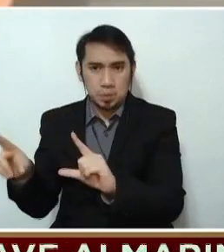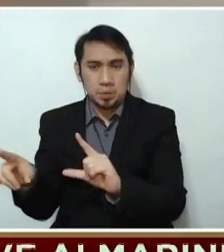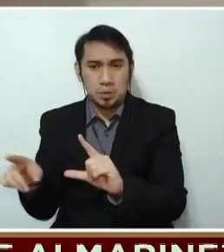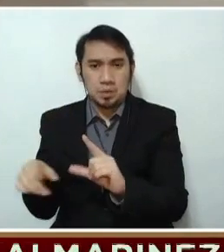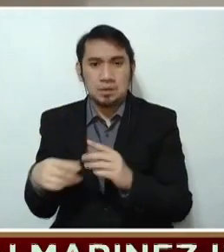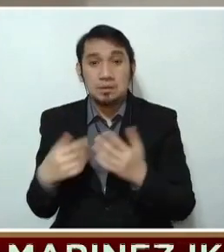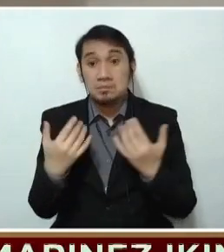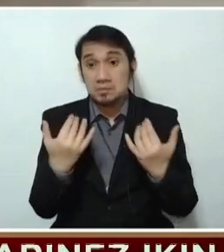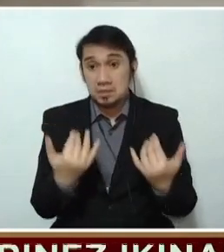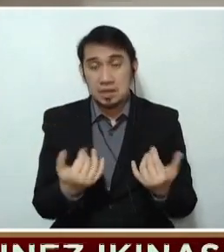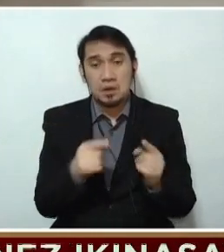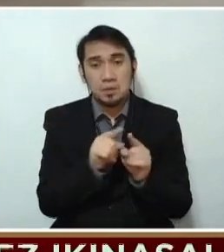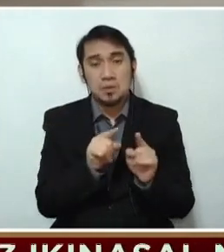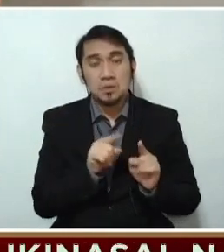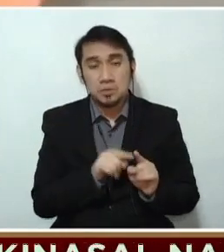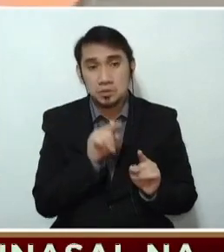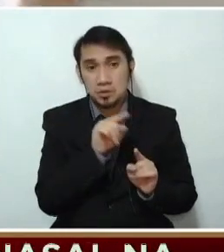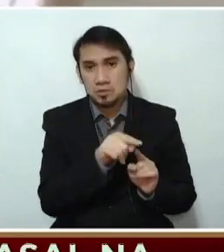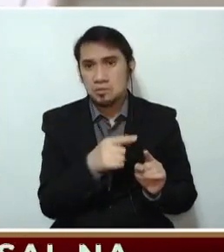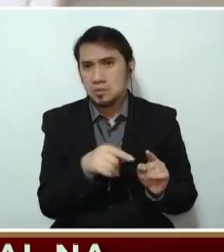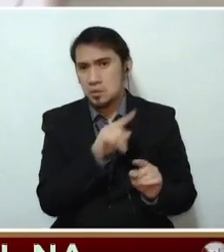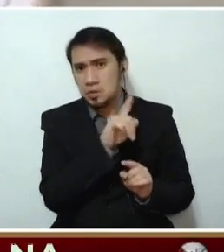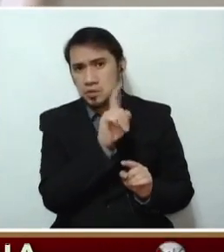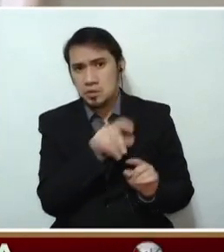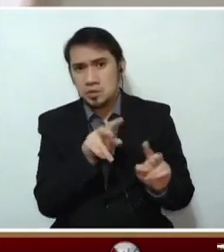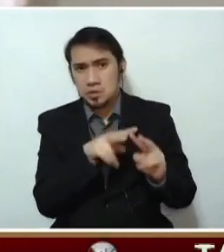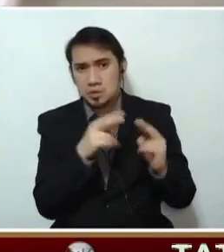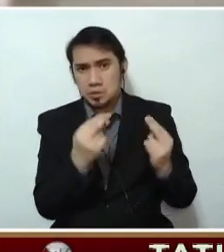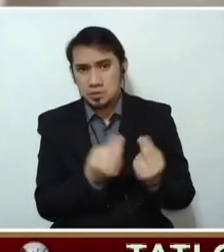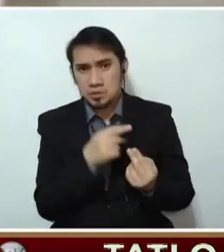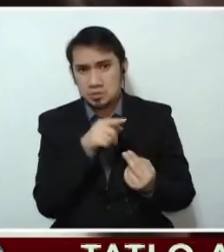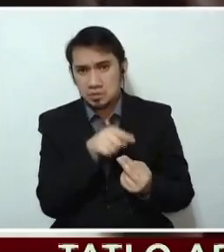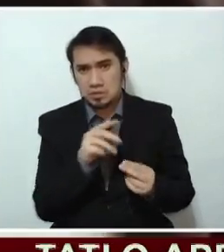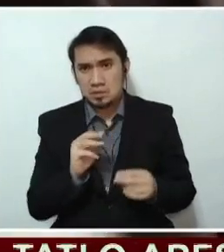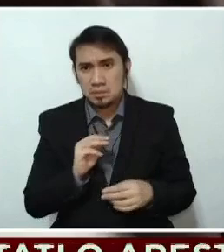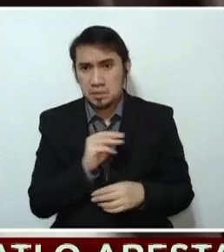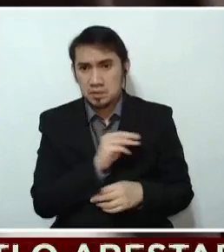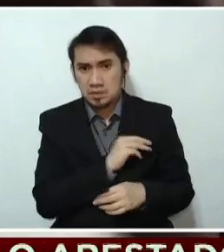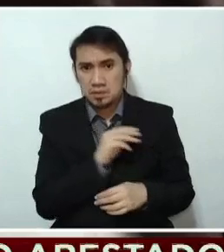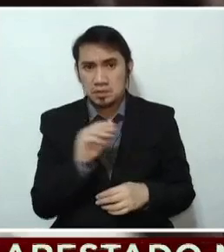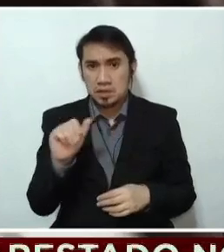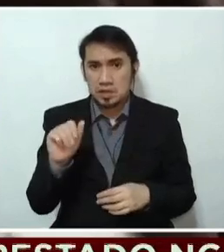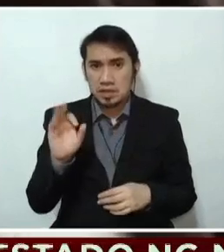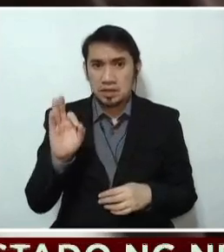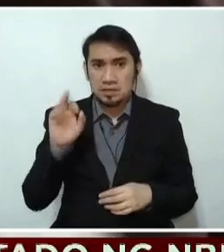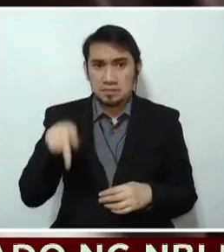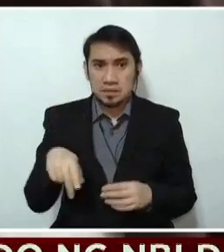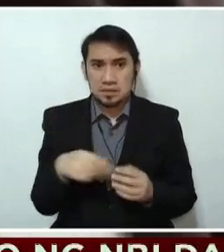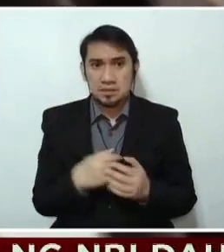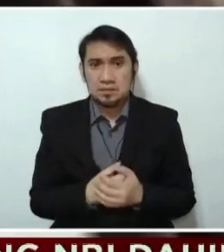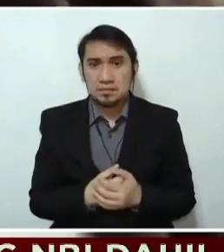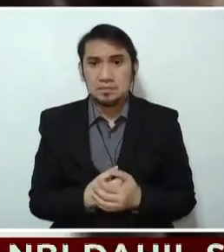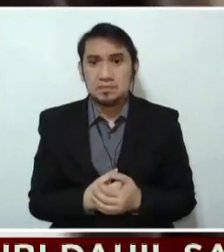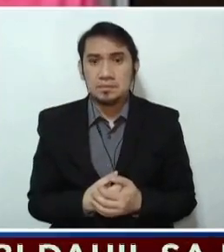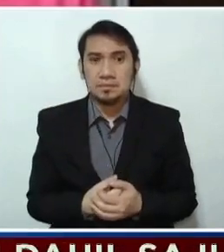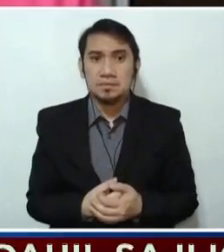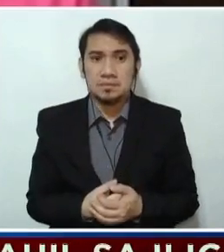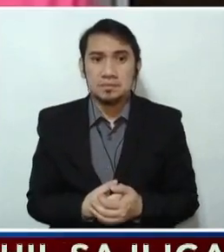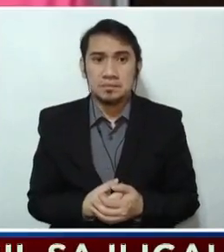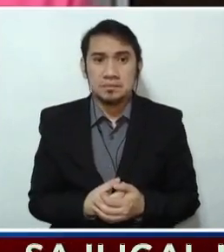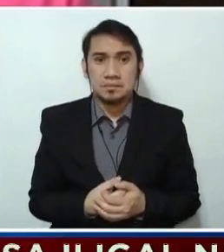ang paghawak niya sa nasabing posisyon habang nananatiling miyembro ng Armed Forces of the Philippines.